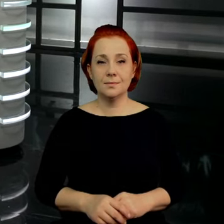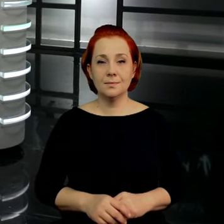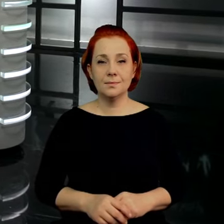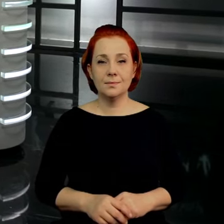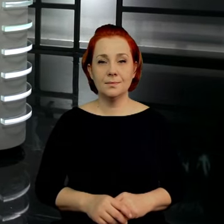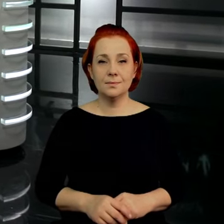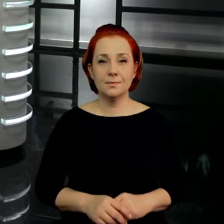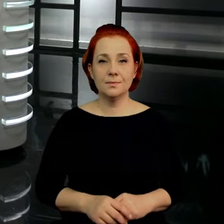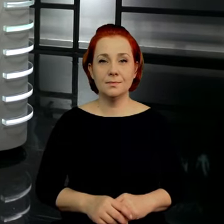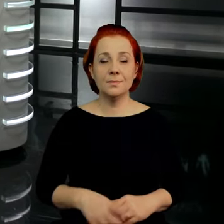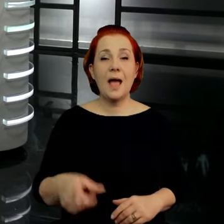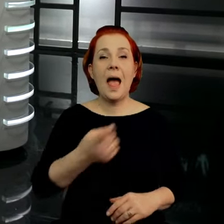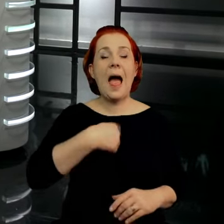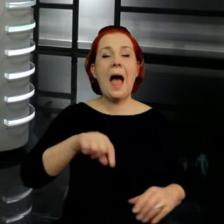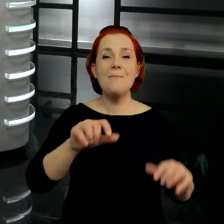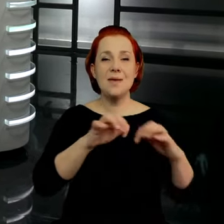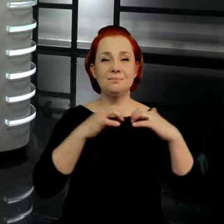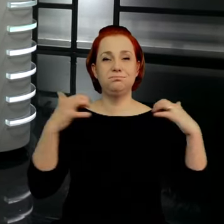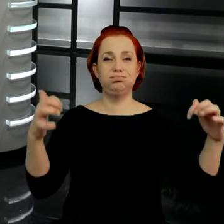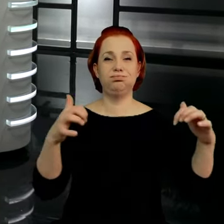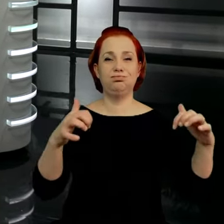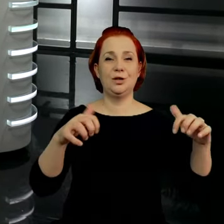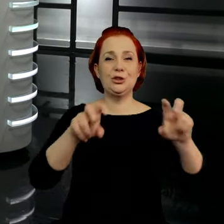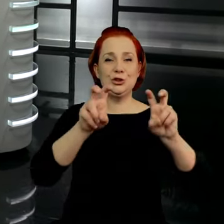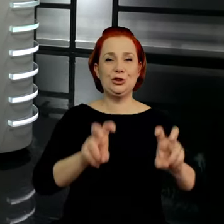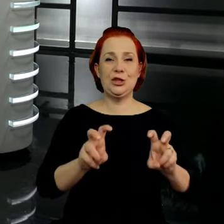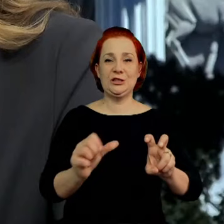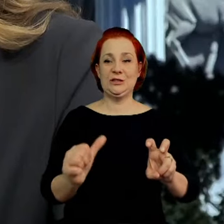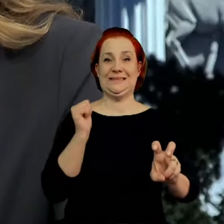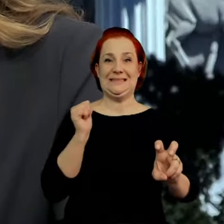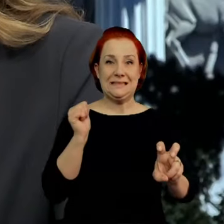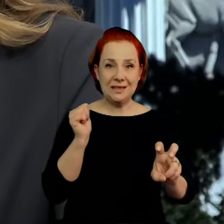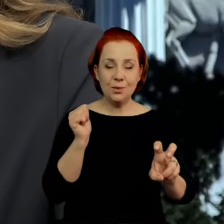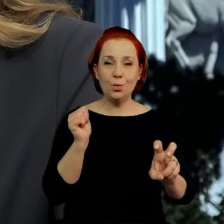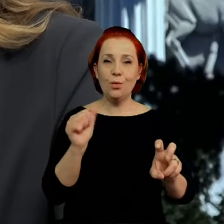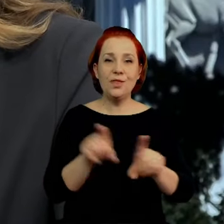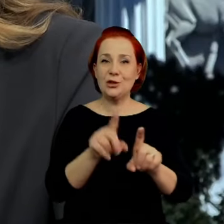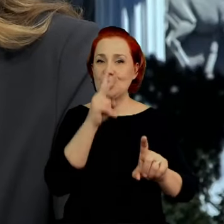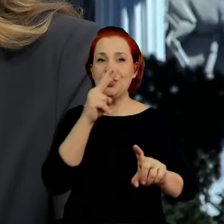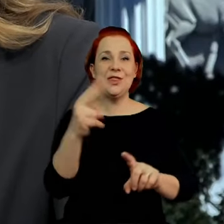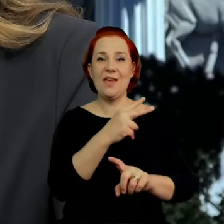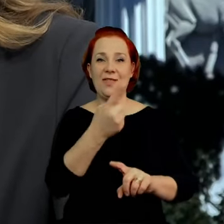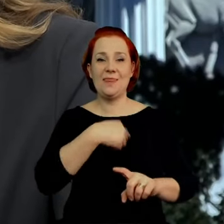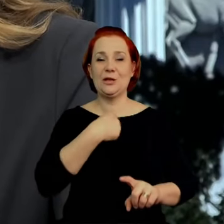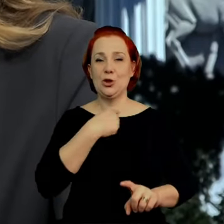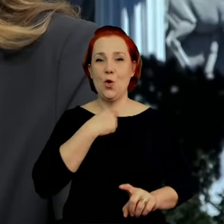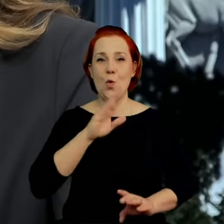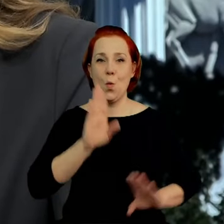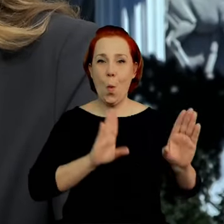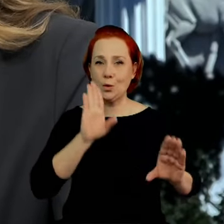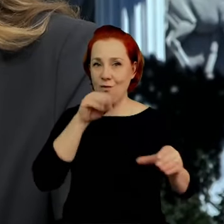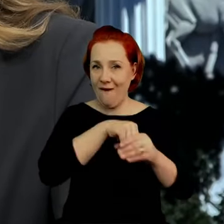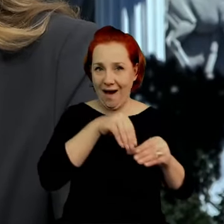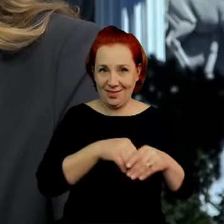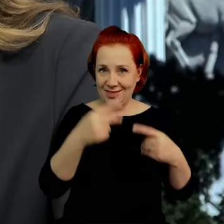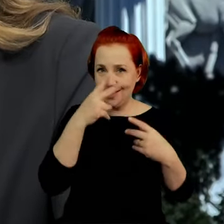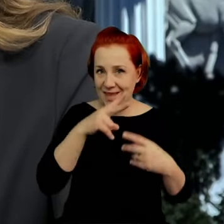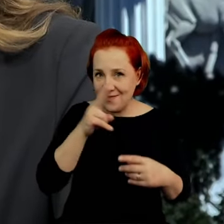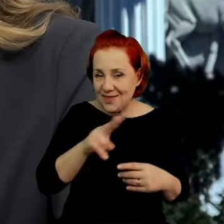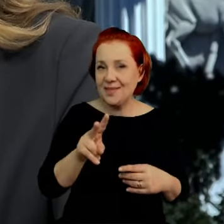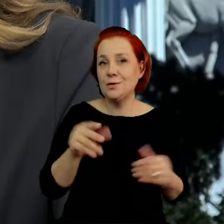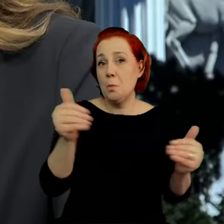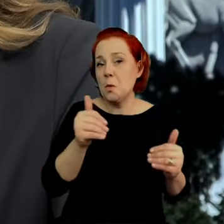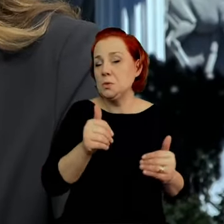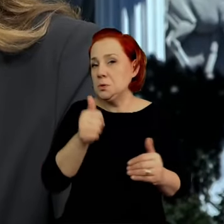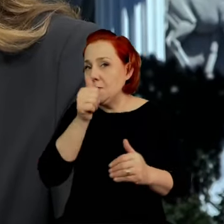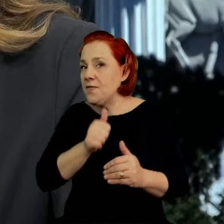jak głosujemy, więc moglibyśmy, nie wiem, wystrychnąć wszystkich na dudka i podle po prostu podstępnie zagłosować inaczej niż ustaliliśmy. A